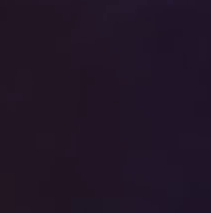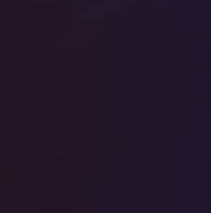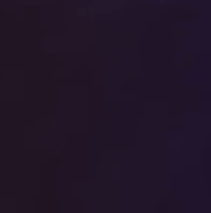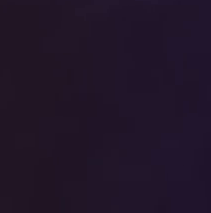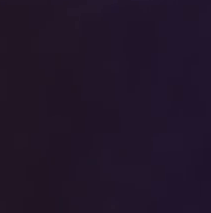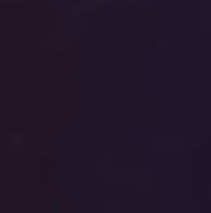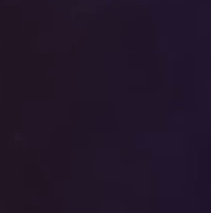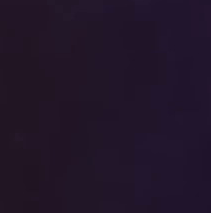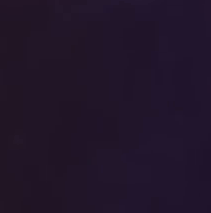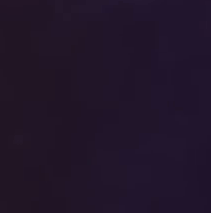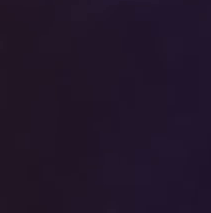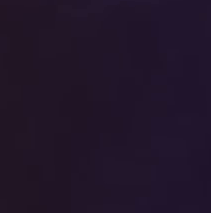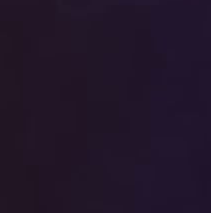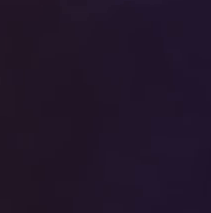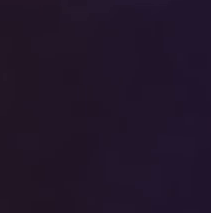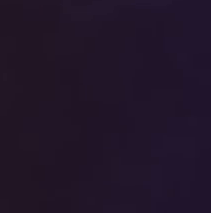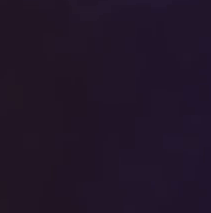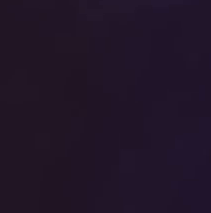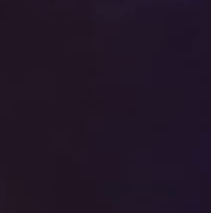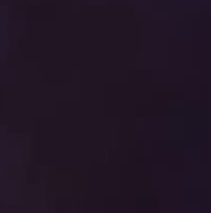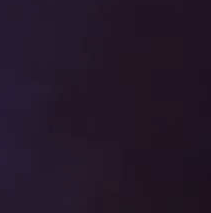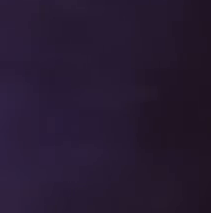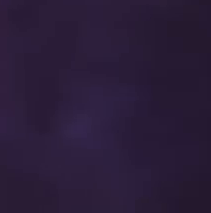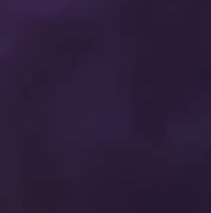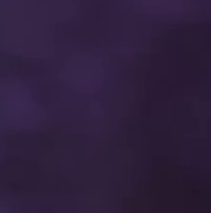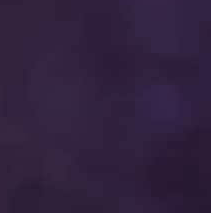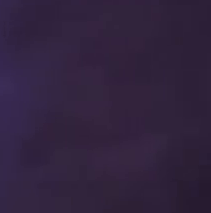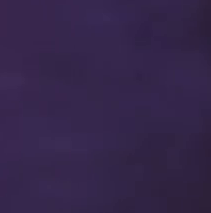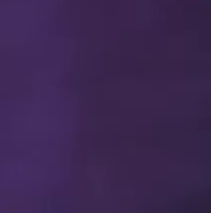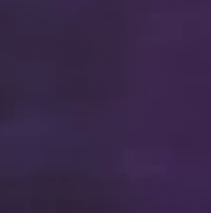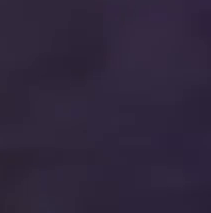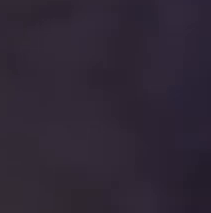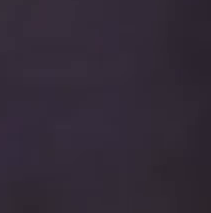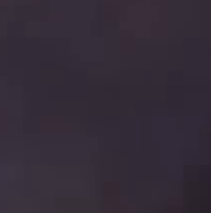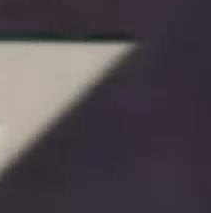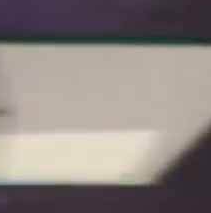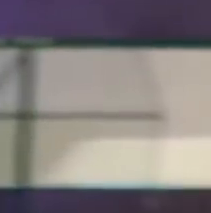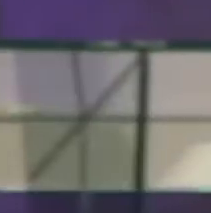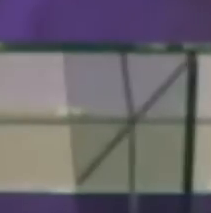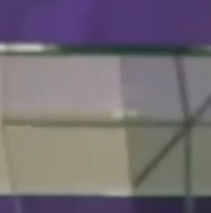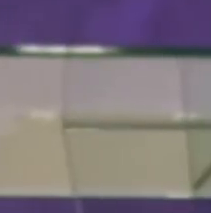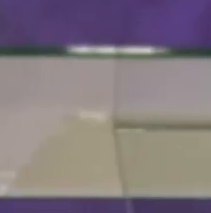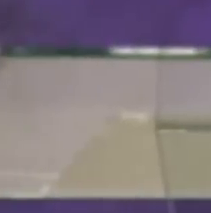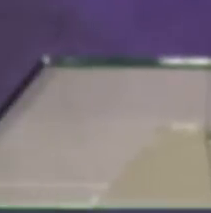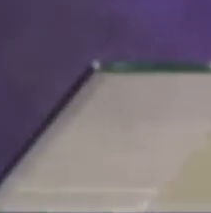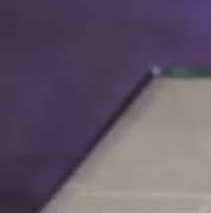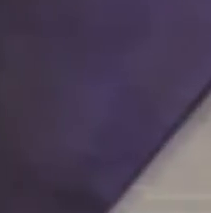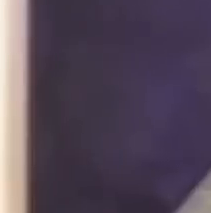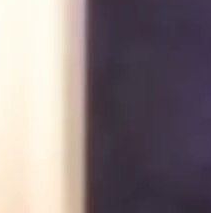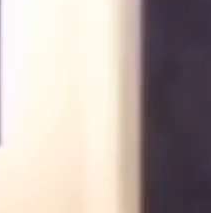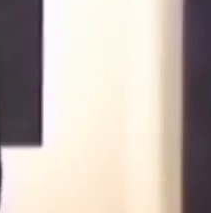այնպես, ինչպես որ ինքը գա։ Ու մենք գիտենք, թե մենք սիրում ենք, ունեցել չէր, որ չենք սիրում, միջև